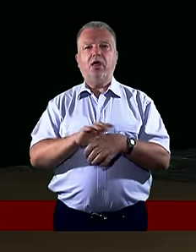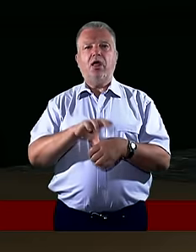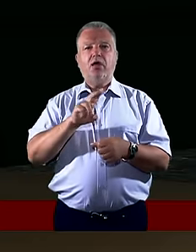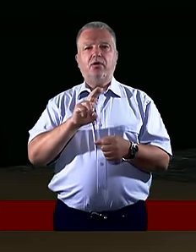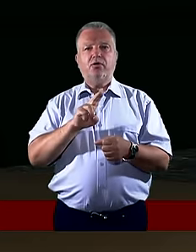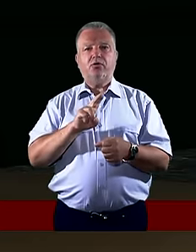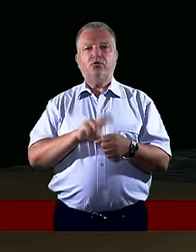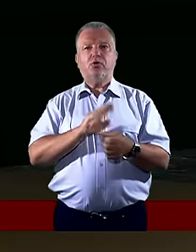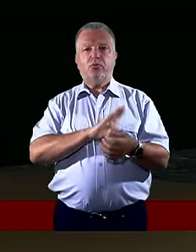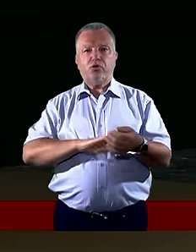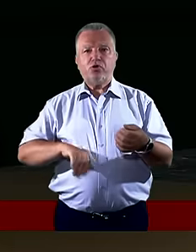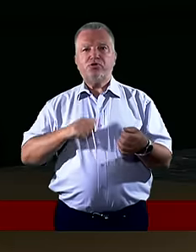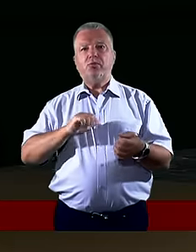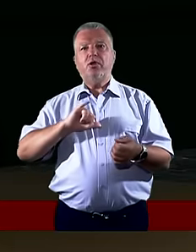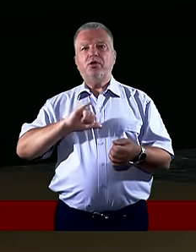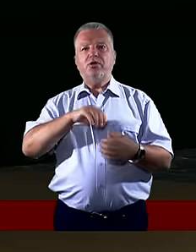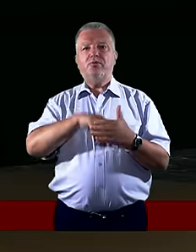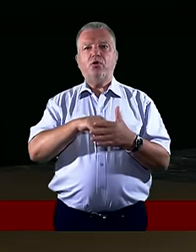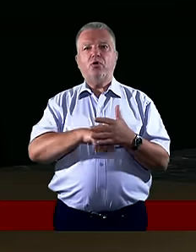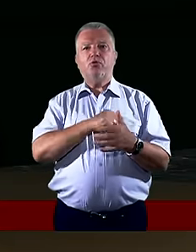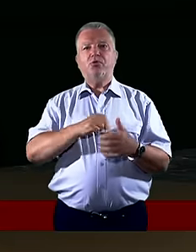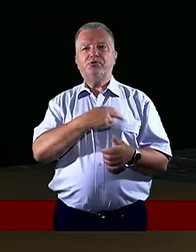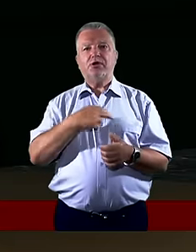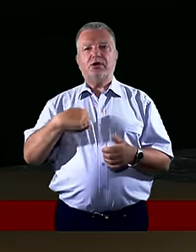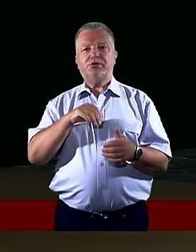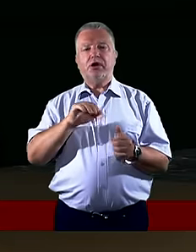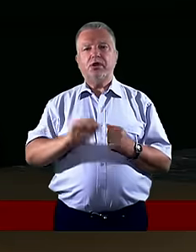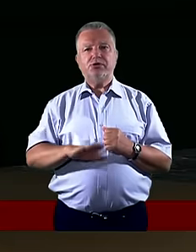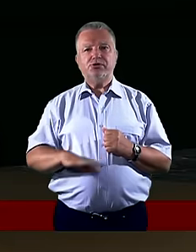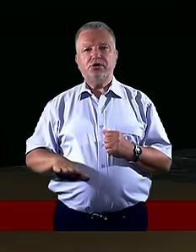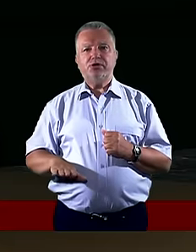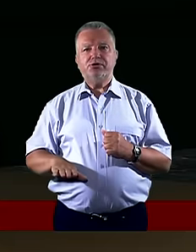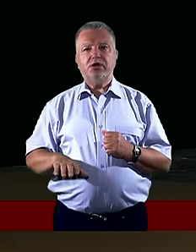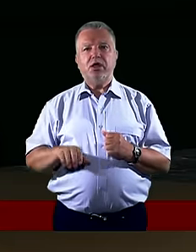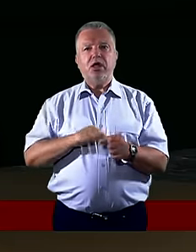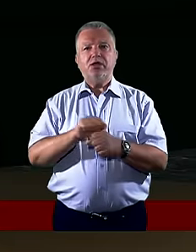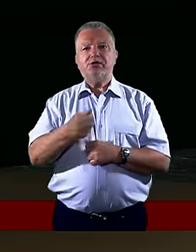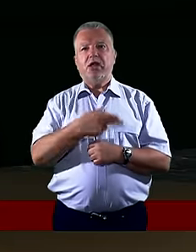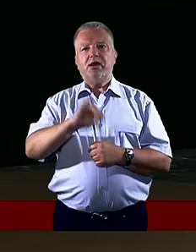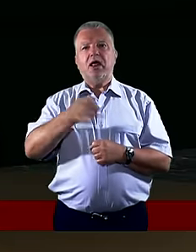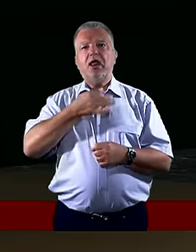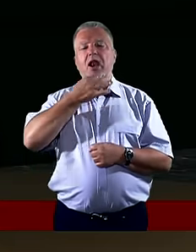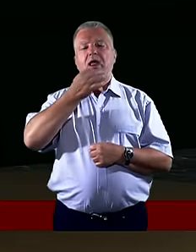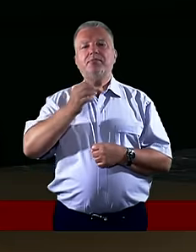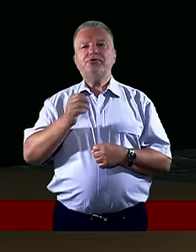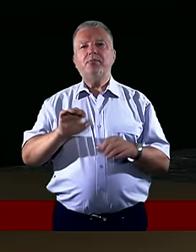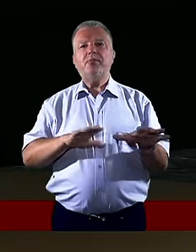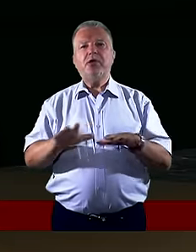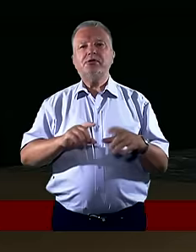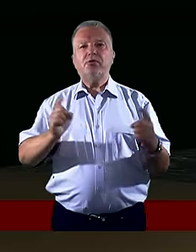aktywni, w którym rodzą się i wychowują się nasze dzieci, jest najlepszym